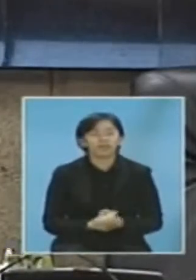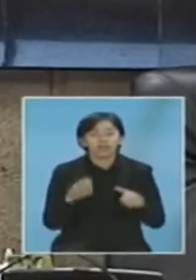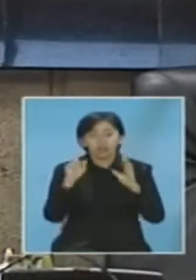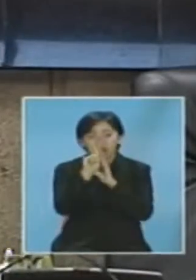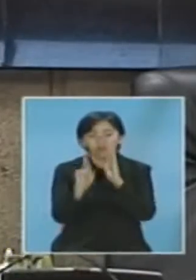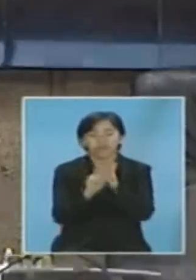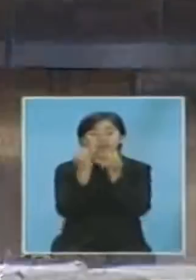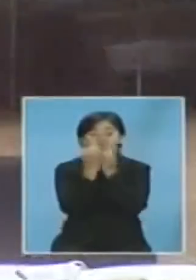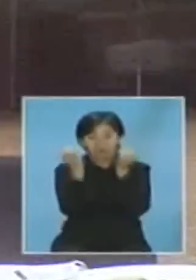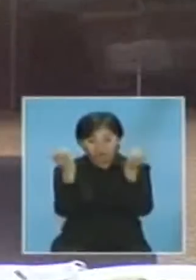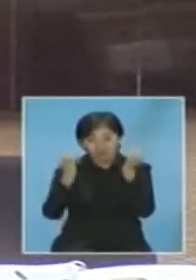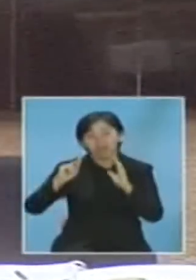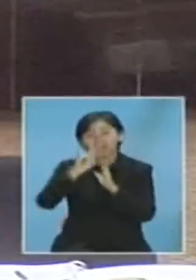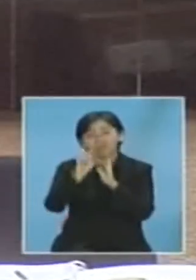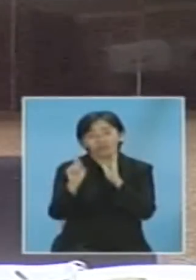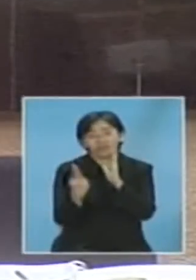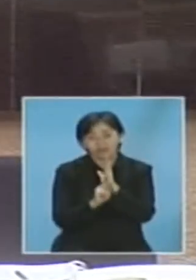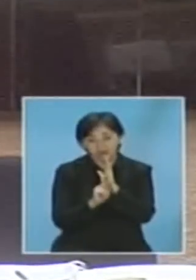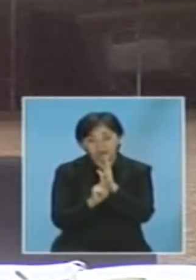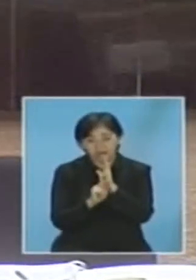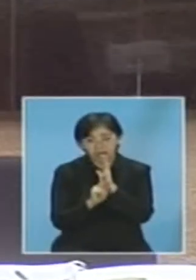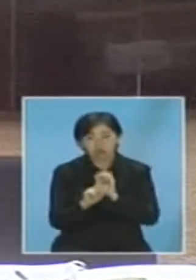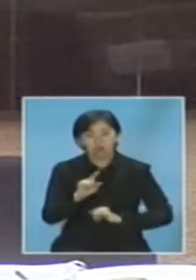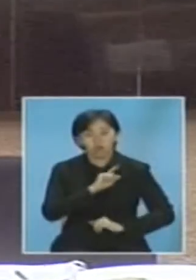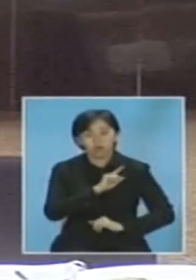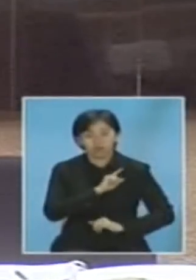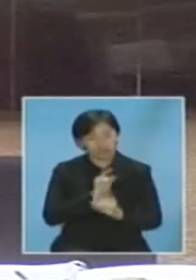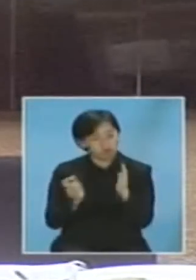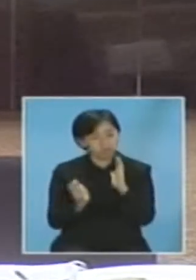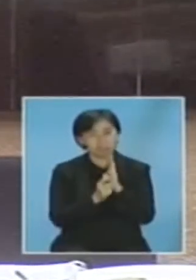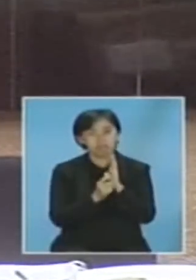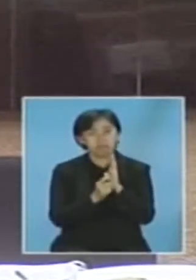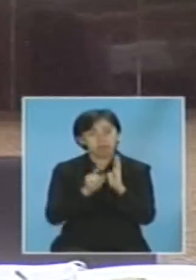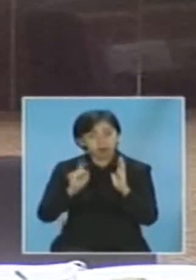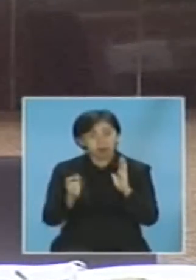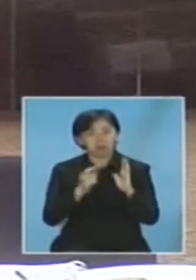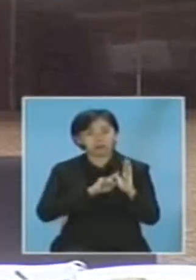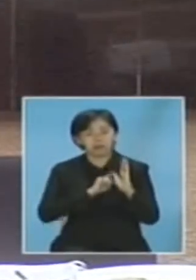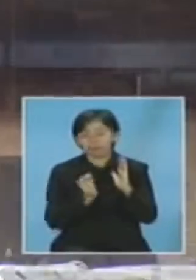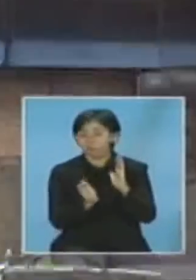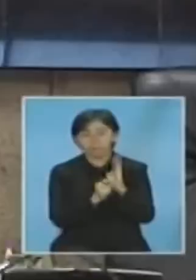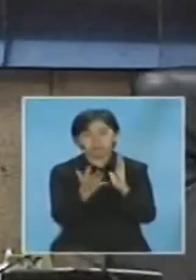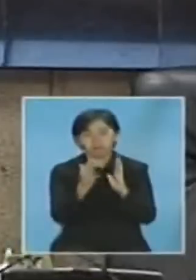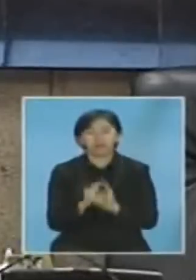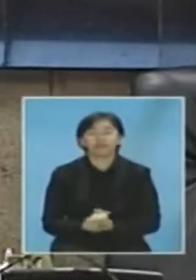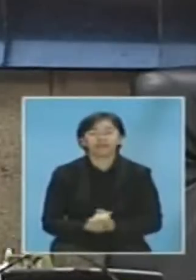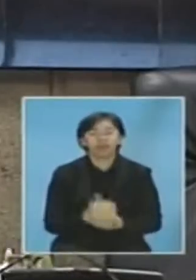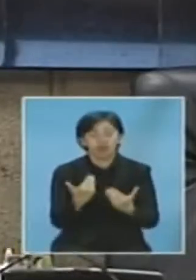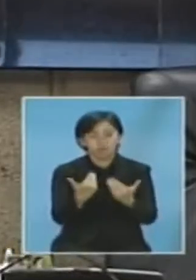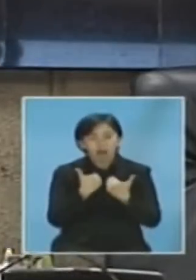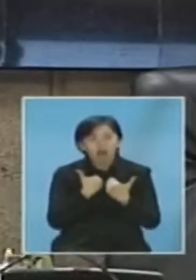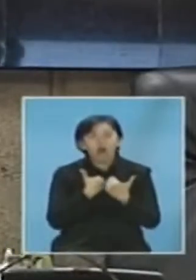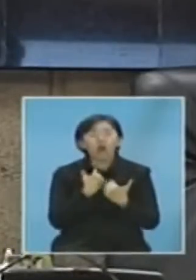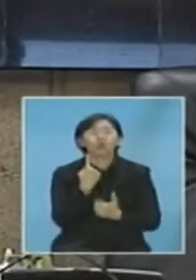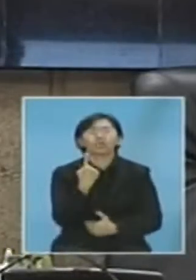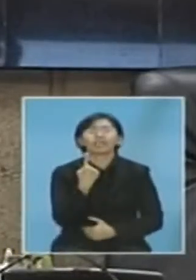นูญและกฎหมายมิได้บัญญัติความรับผิดชอบเช่นนั้นค่ะการดำเนินคดีของดิฉันโดยลำพัง